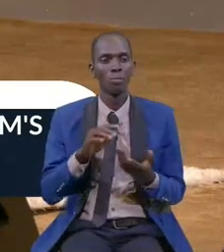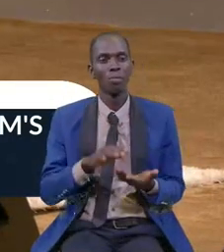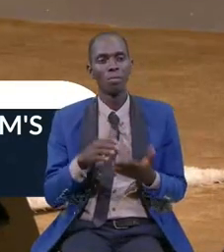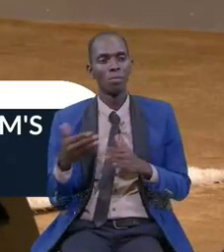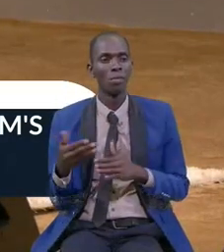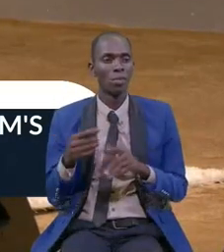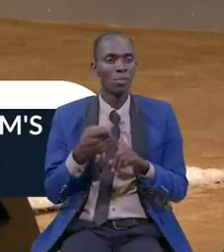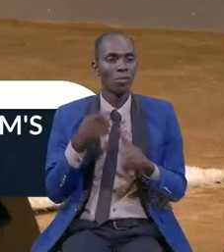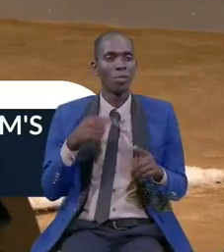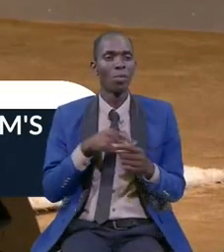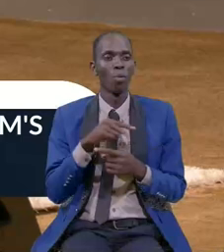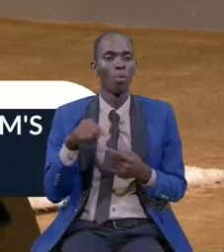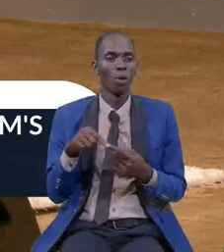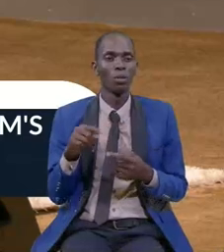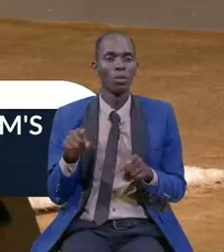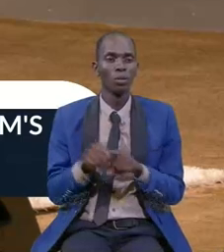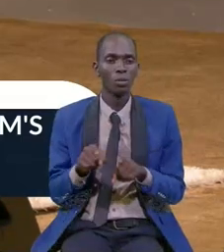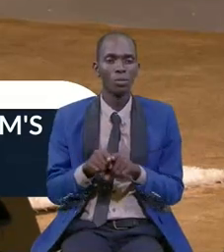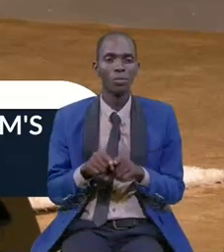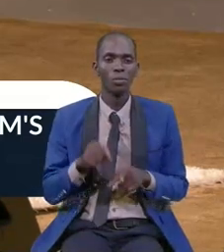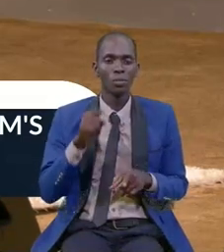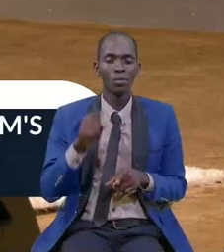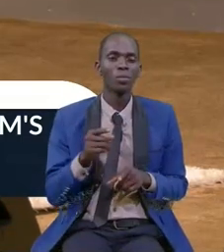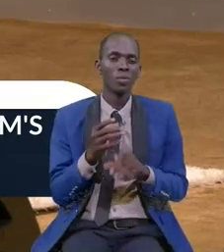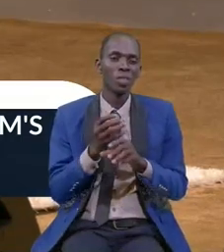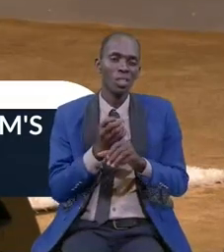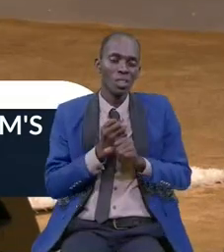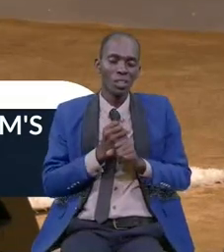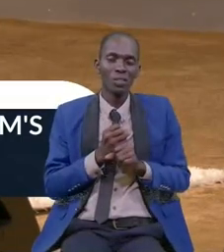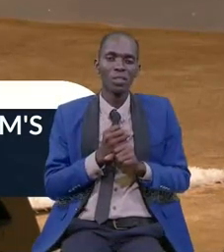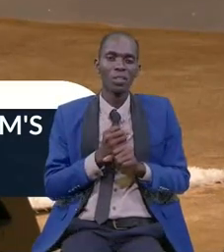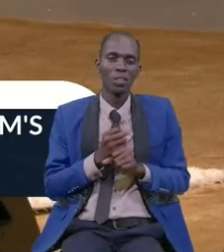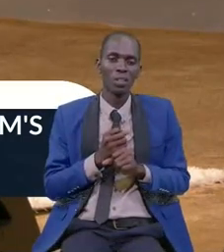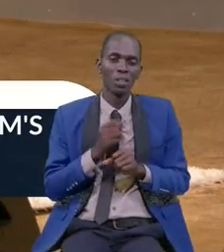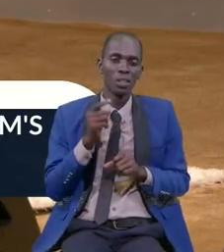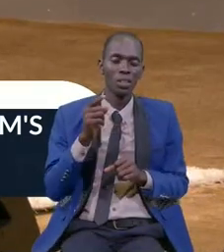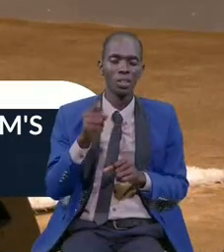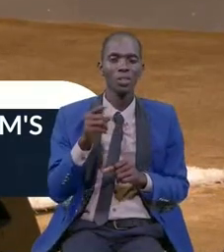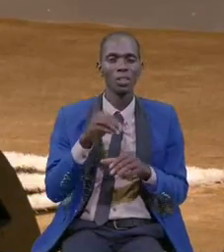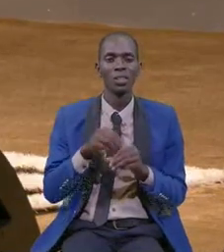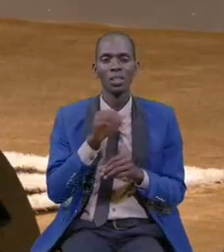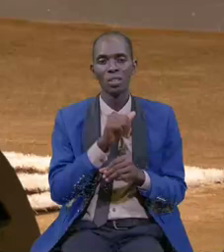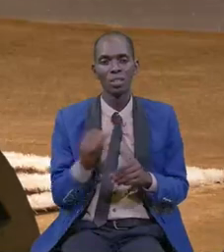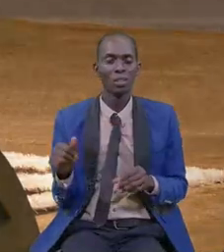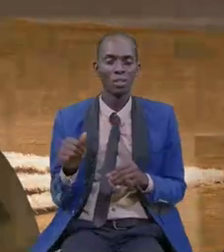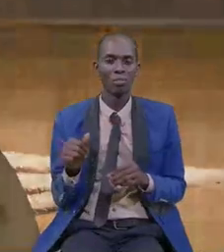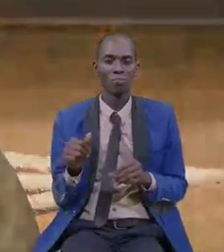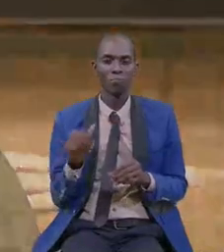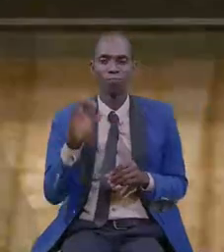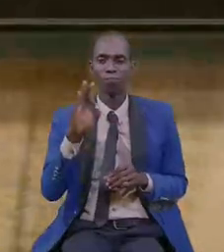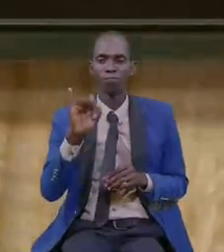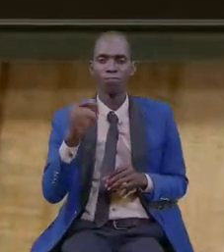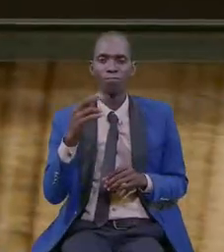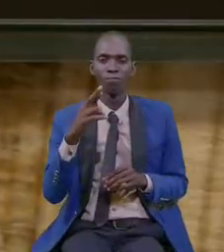aussi le recouvra-t-il par une sorte de résurrection ça c'est la foi que